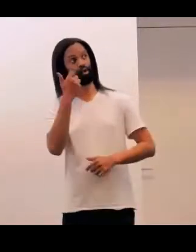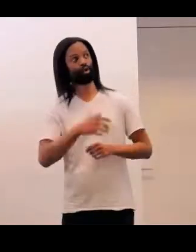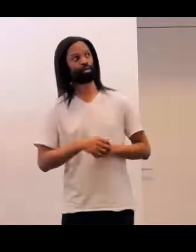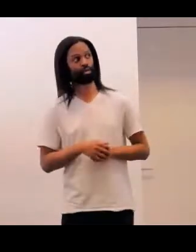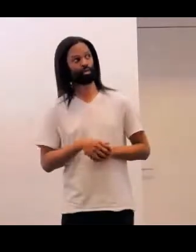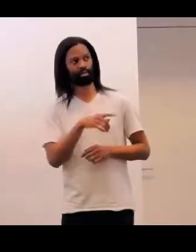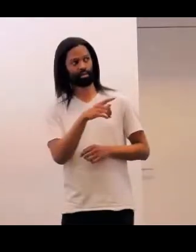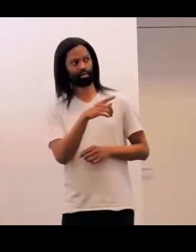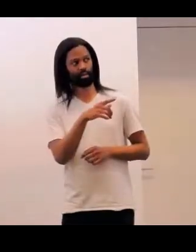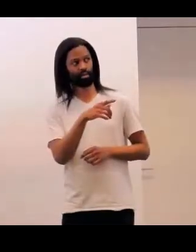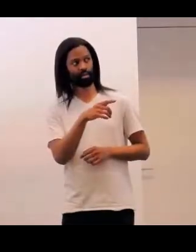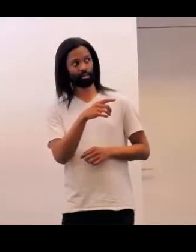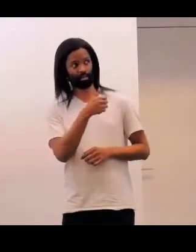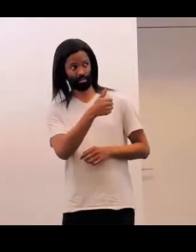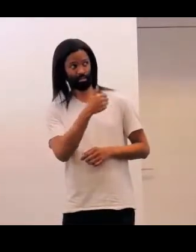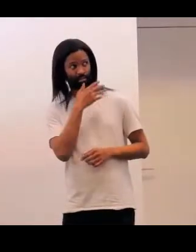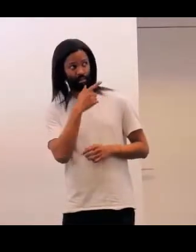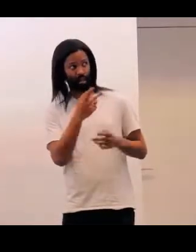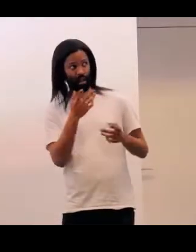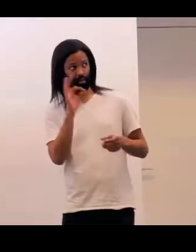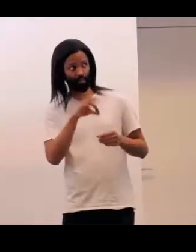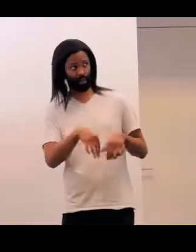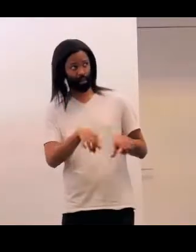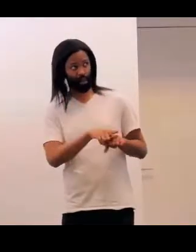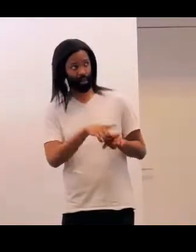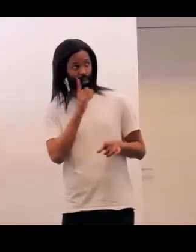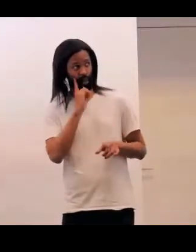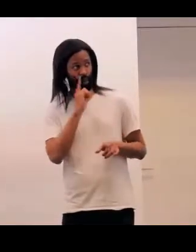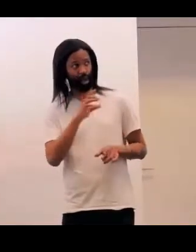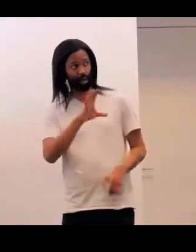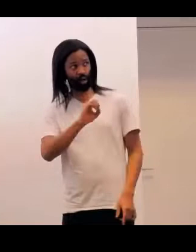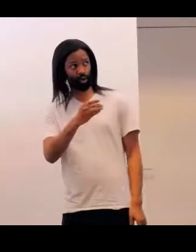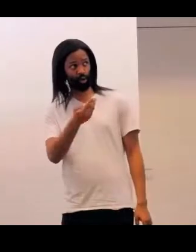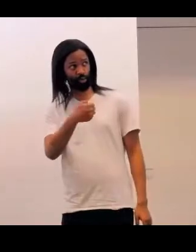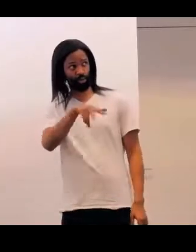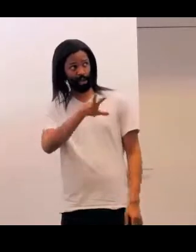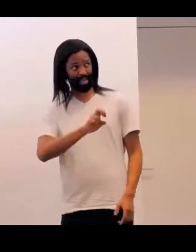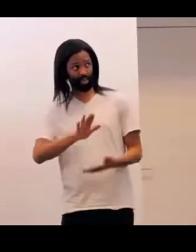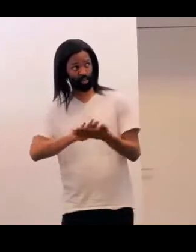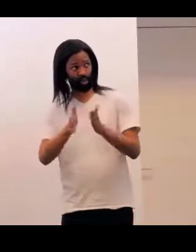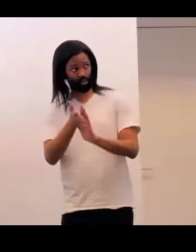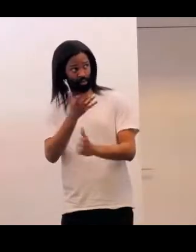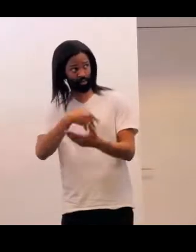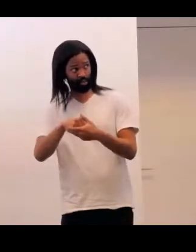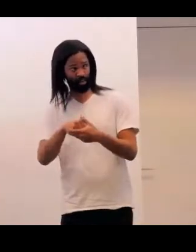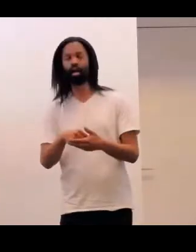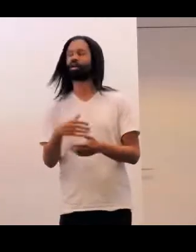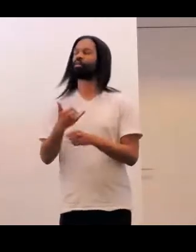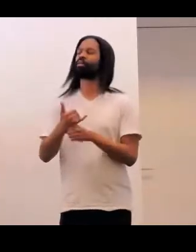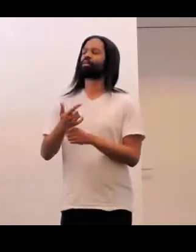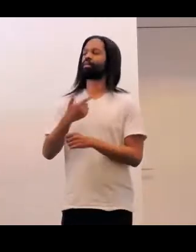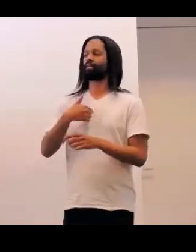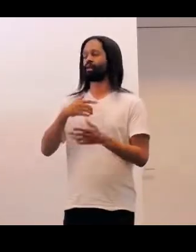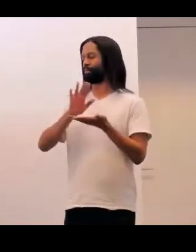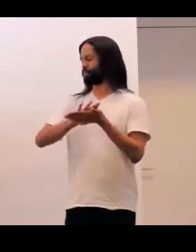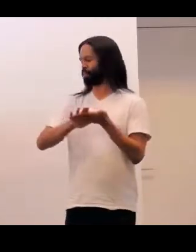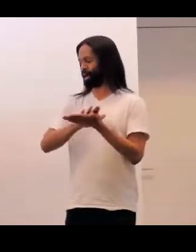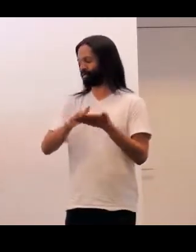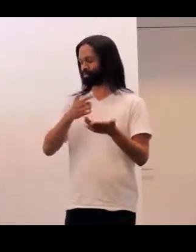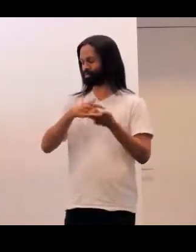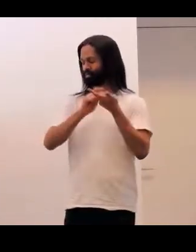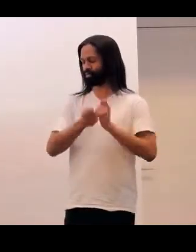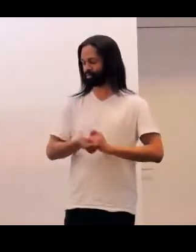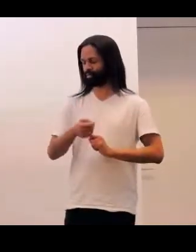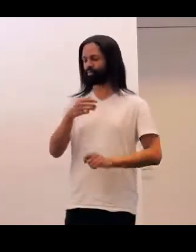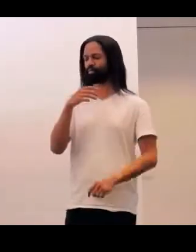pouvais pas te prononcer non plus, toi, comme tu fais partie du COMEX de DHDR. Bien, je vais me reclasser en NPPV. Merci de ta vigilance. Oui, monsieur